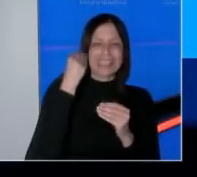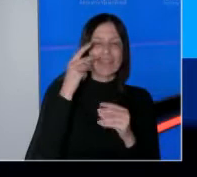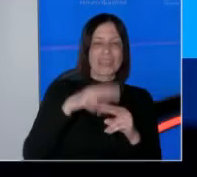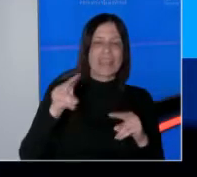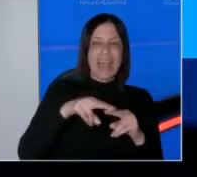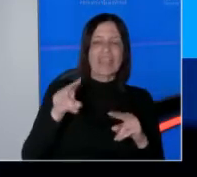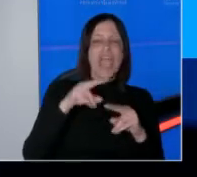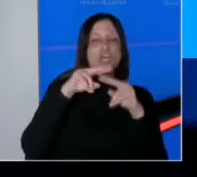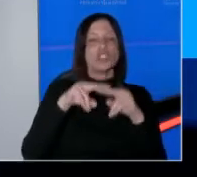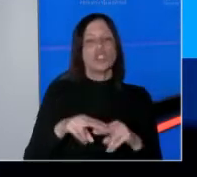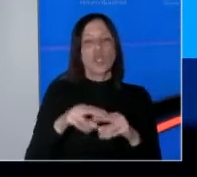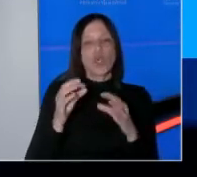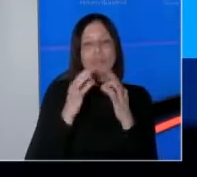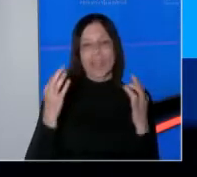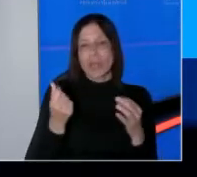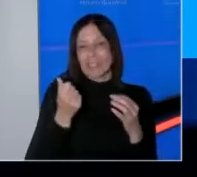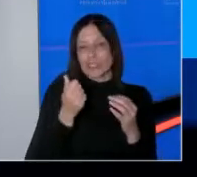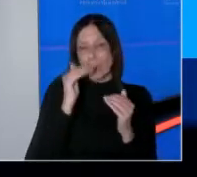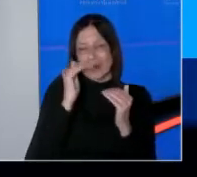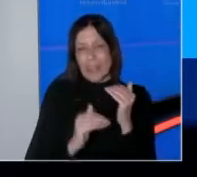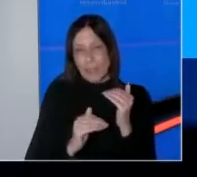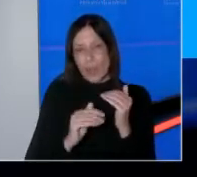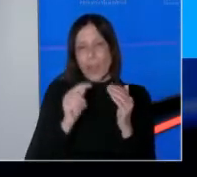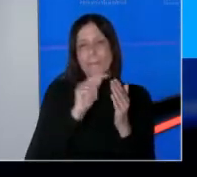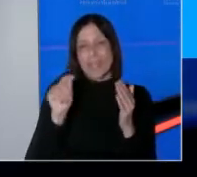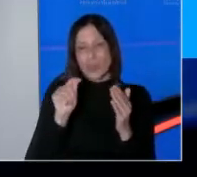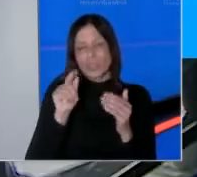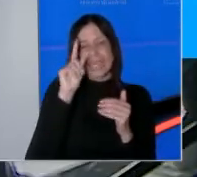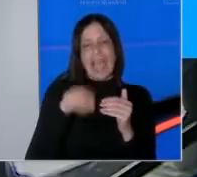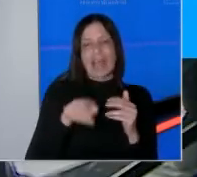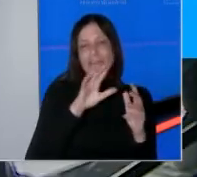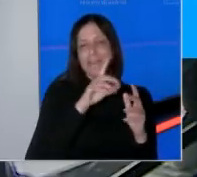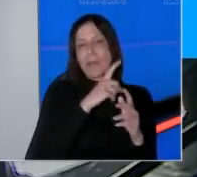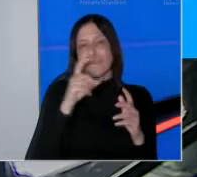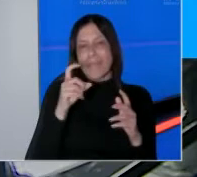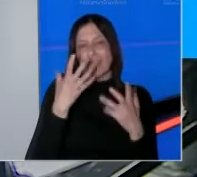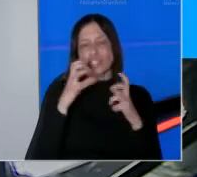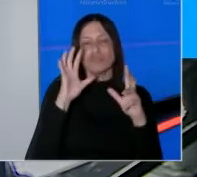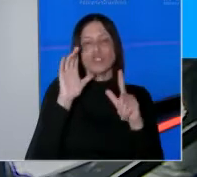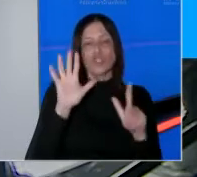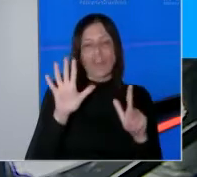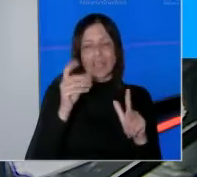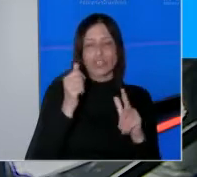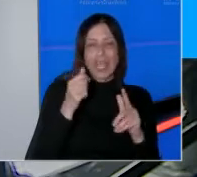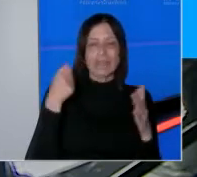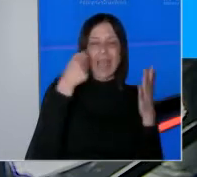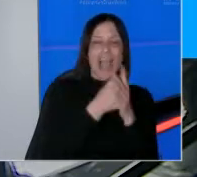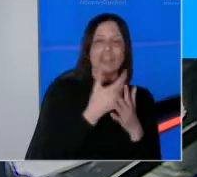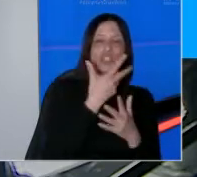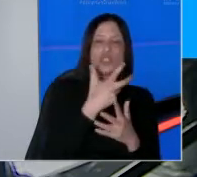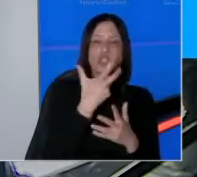יתרות שמתחילות בסכום הכי נמוך, שזה מינוס 1,197 שקלים, ומגיעות עד